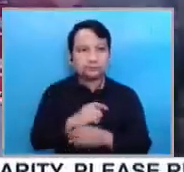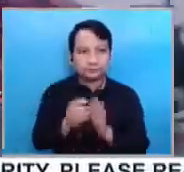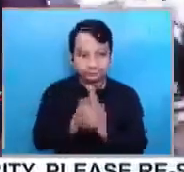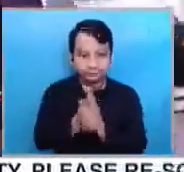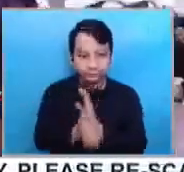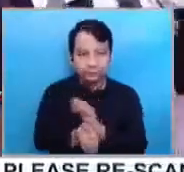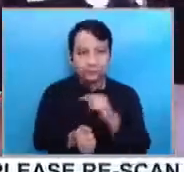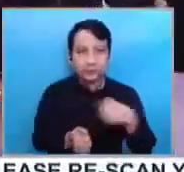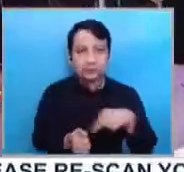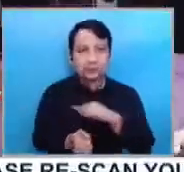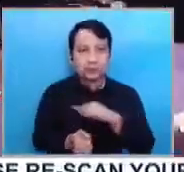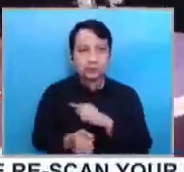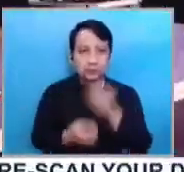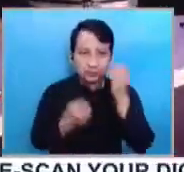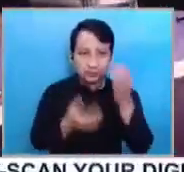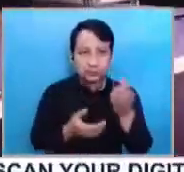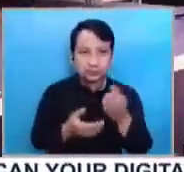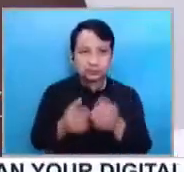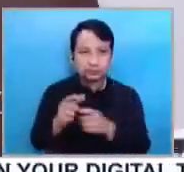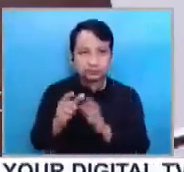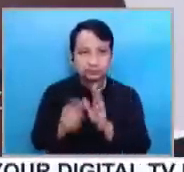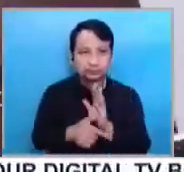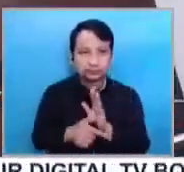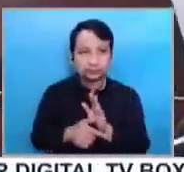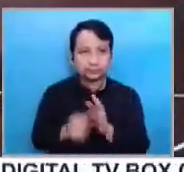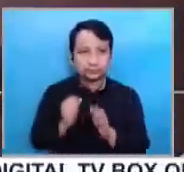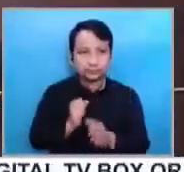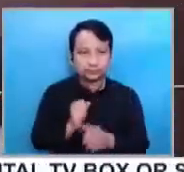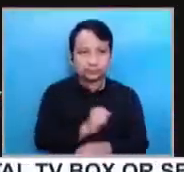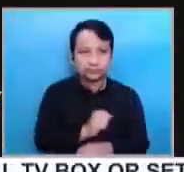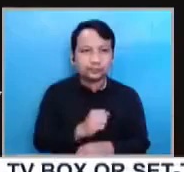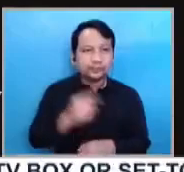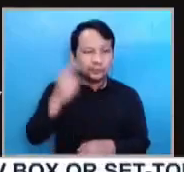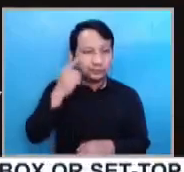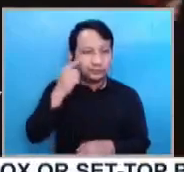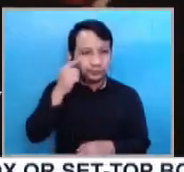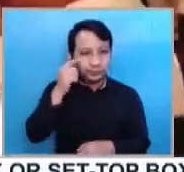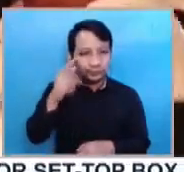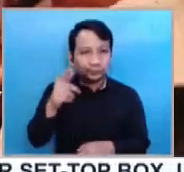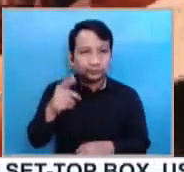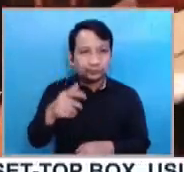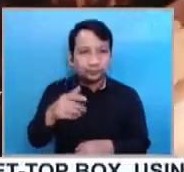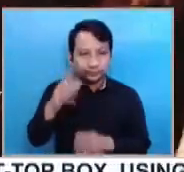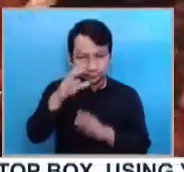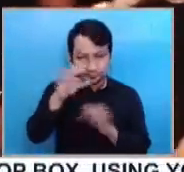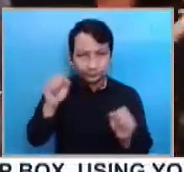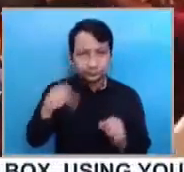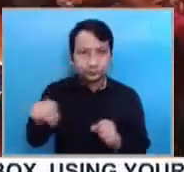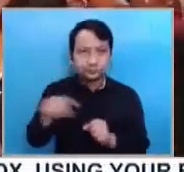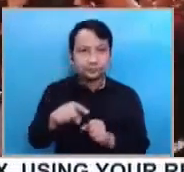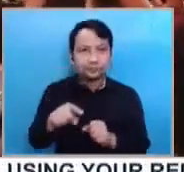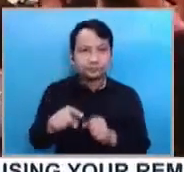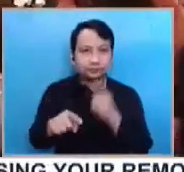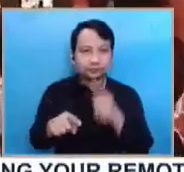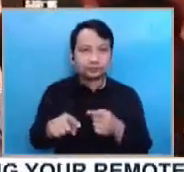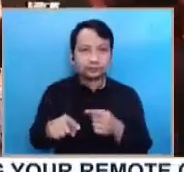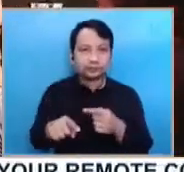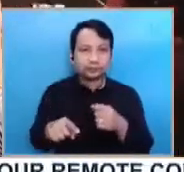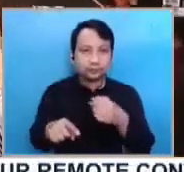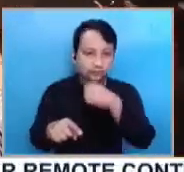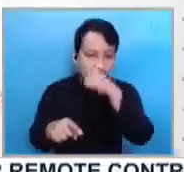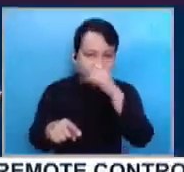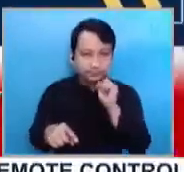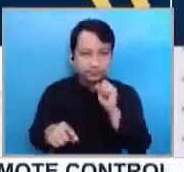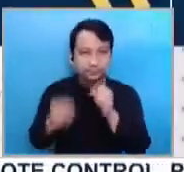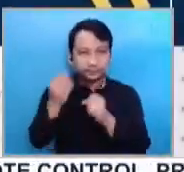para ipitupad ang mga batas. Si Senator Panfilo Lacson kasi na tumatakbo bilang pangulo at ang running mate niya na si Senate President Vicente